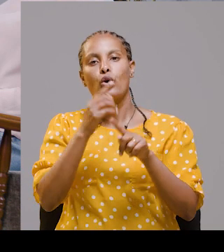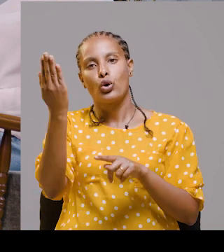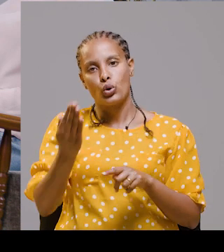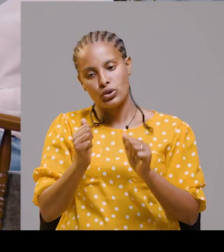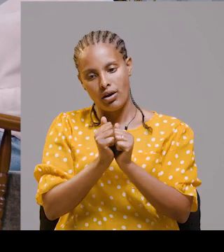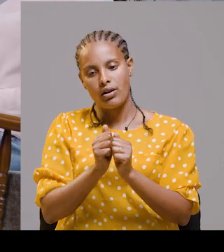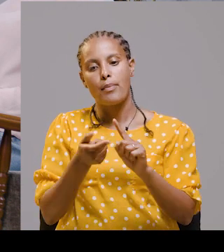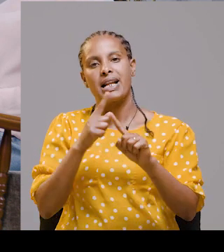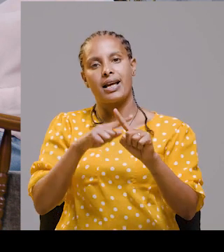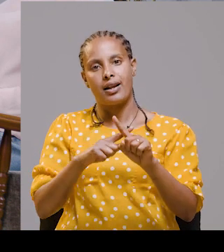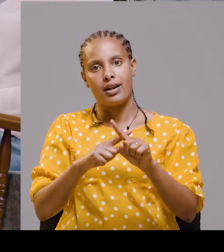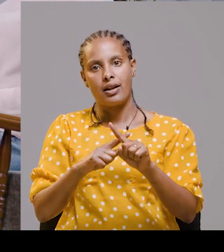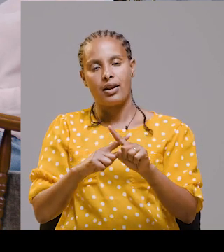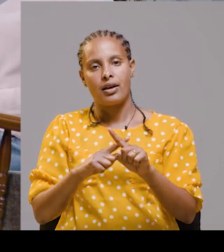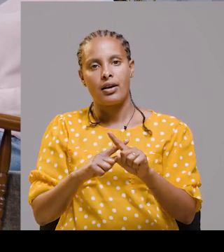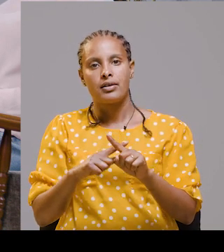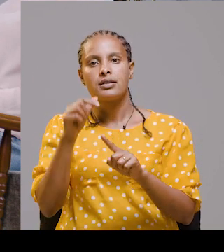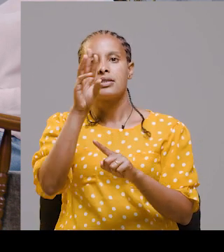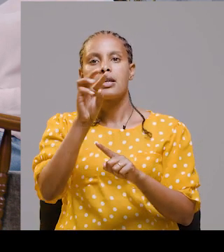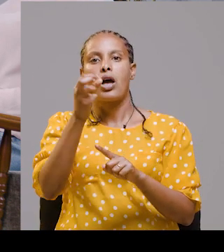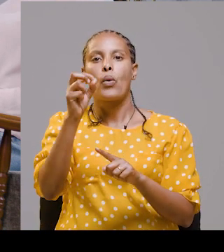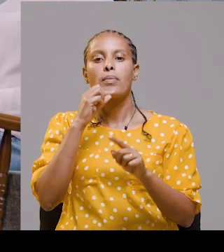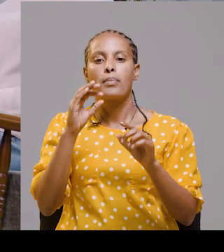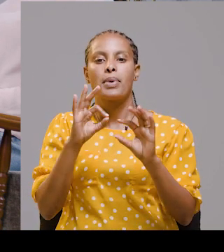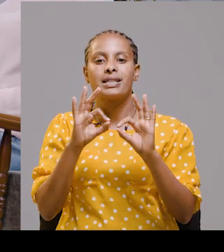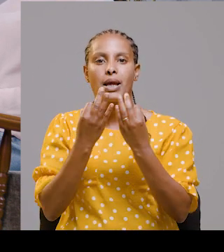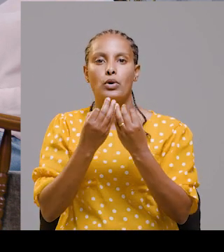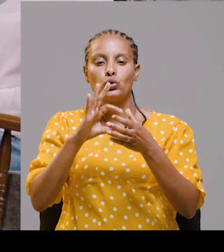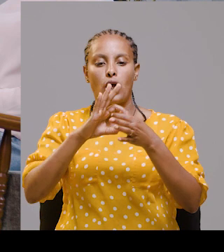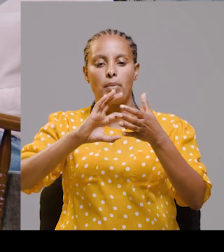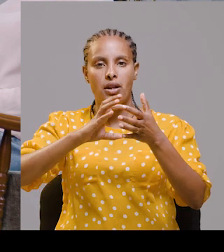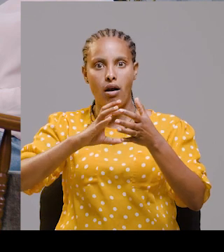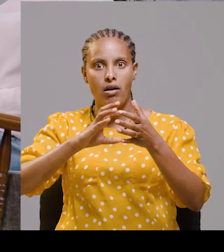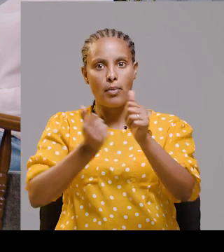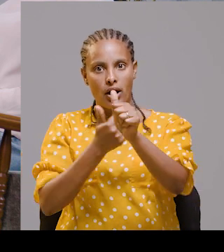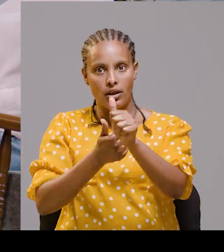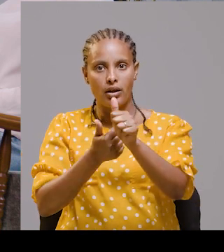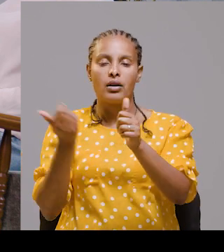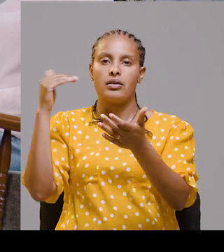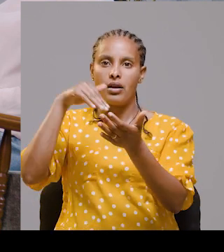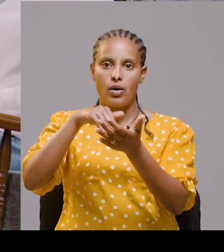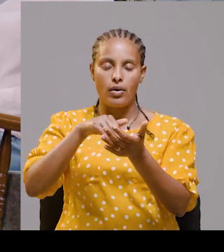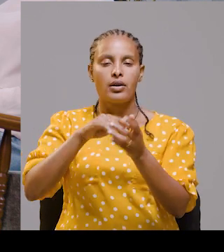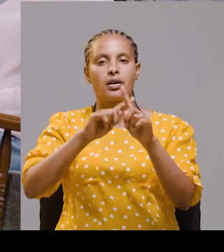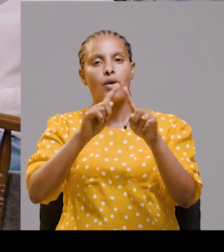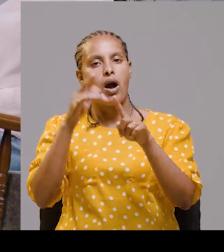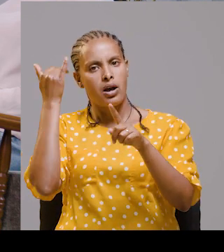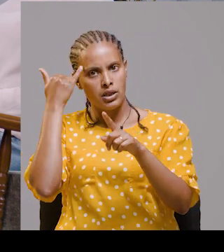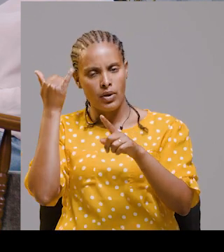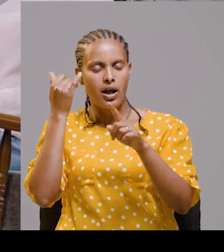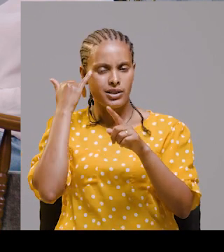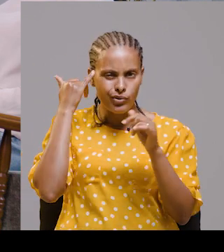ጋር እንመለሳለን። የሴታዊት ቤተሰብ ለመሆን ሶሻል ሚዲያዎቻችንን በመከታተል እንዲሁም ደግሞ የተለያዩ